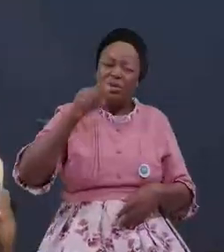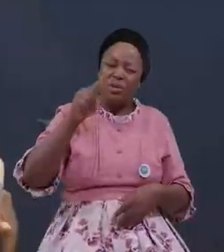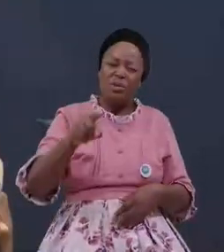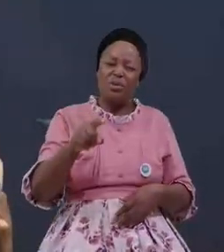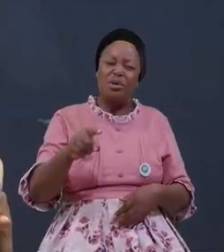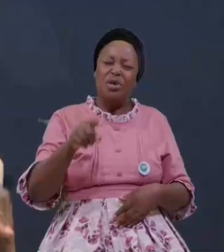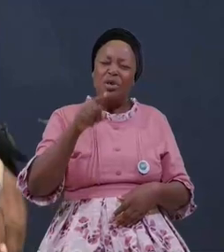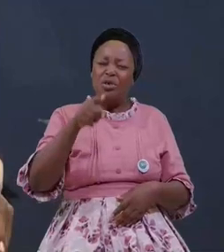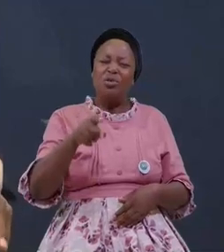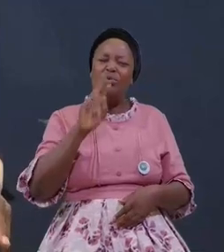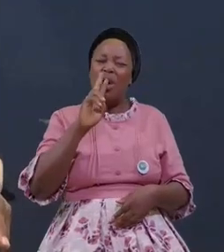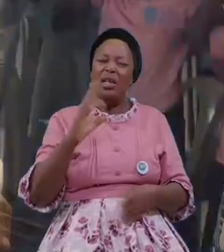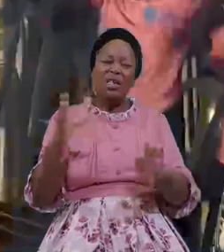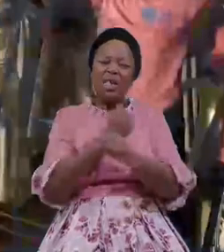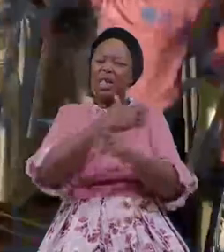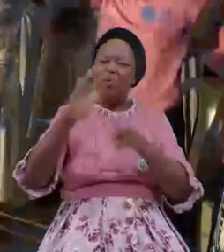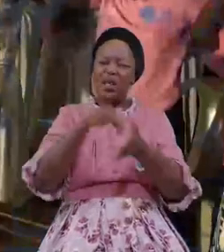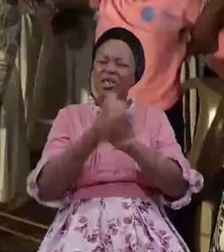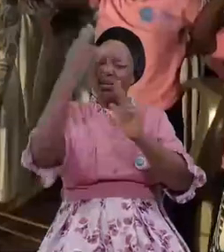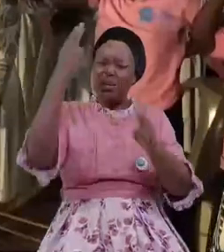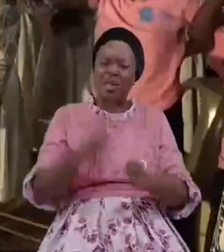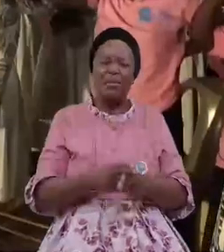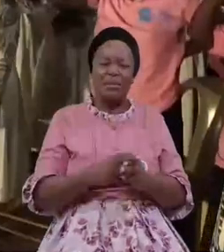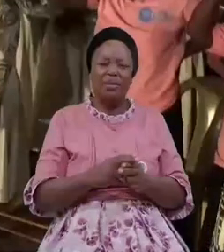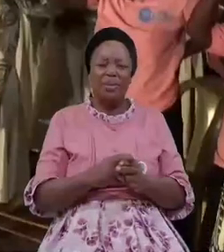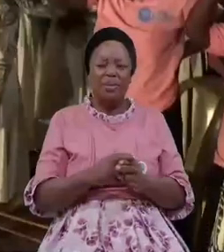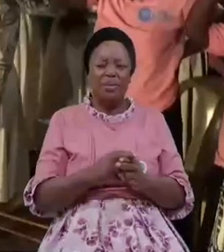commande sors de là au nom de